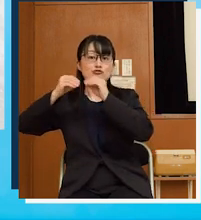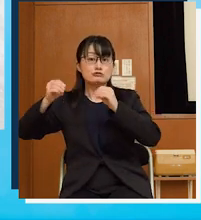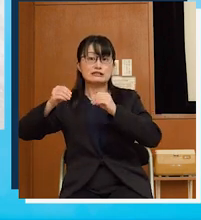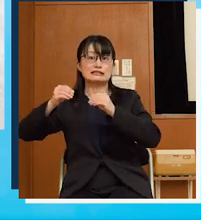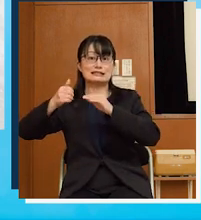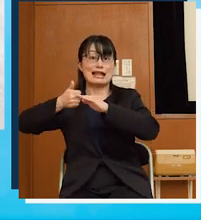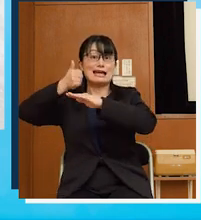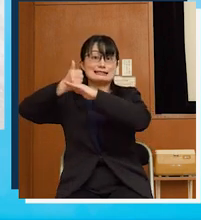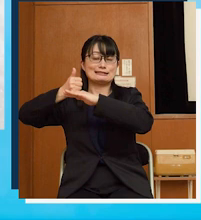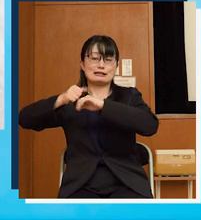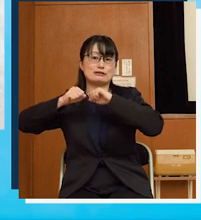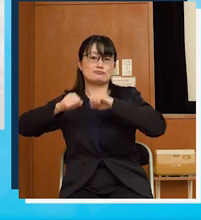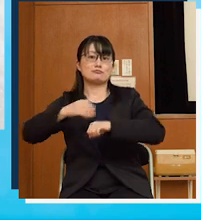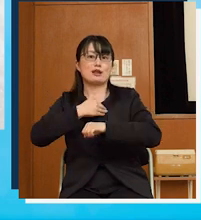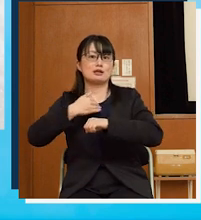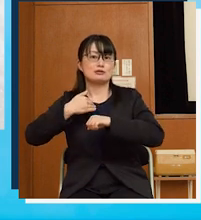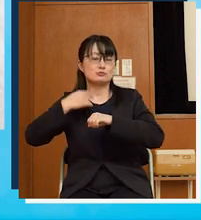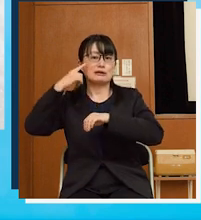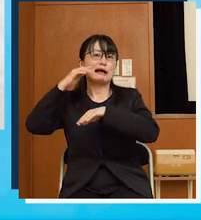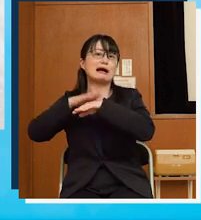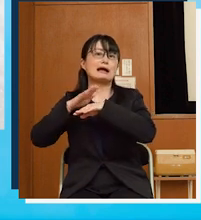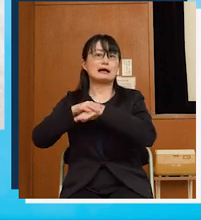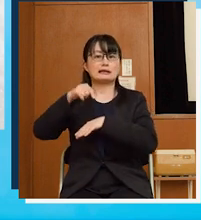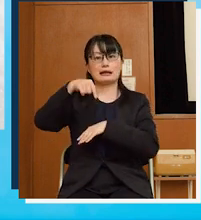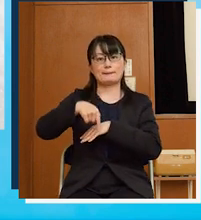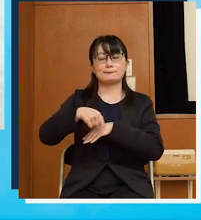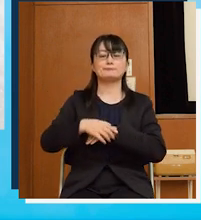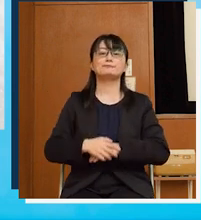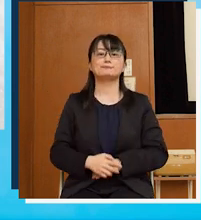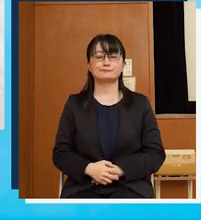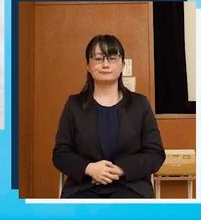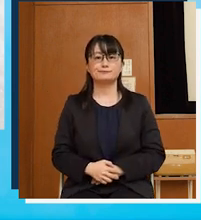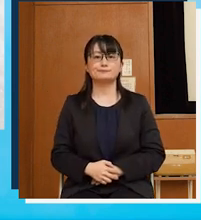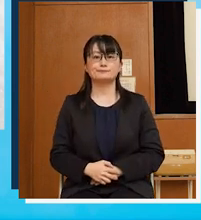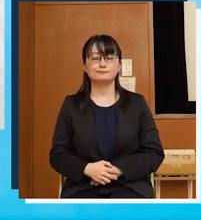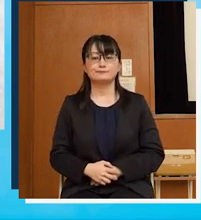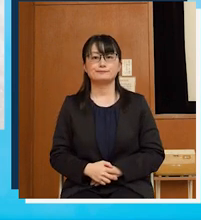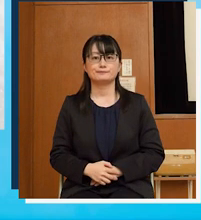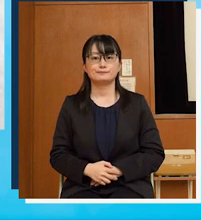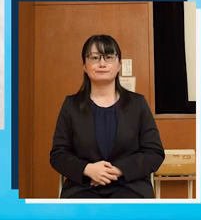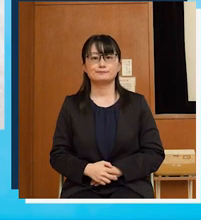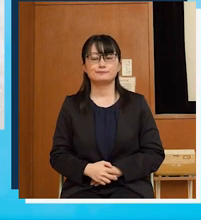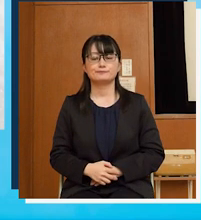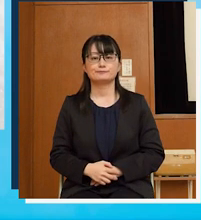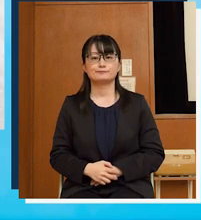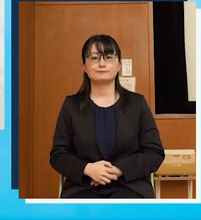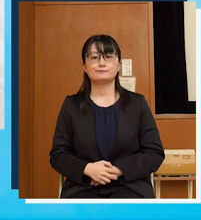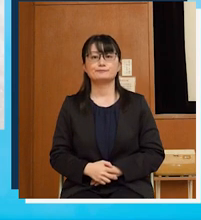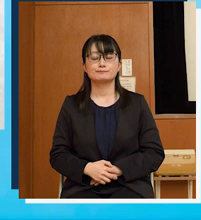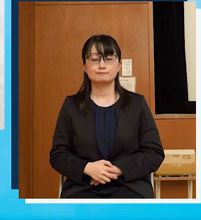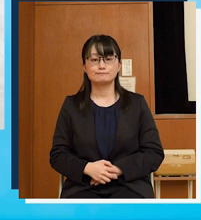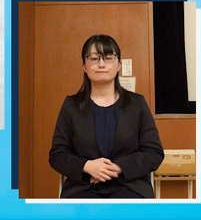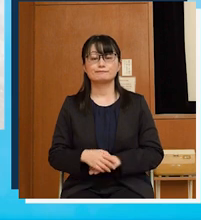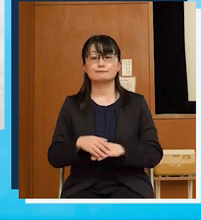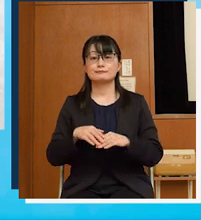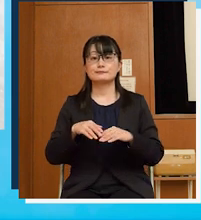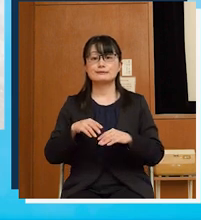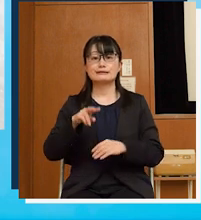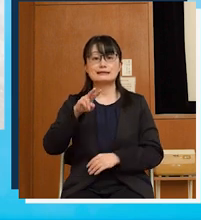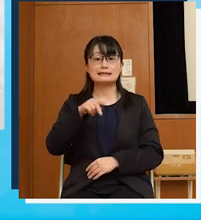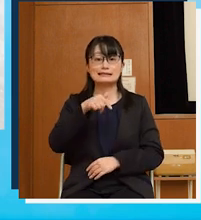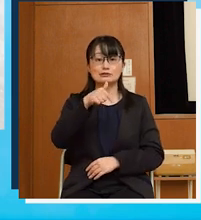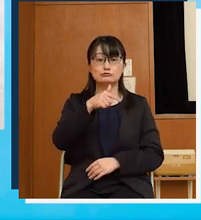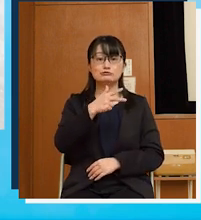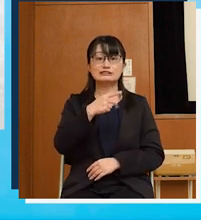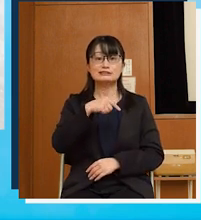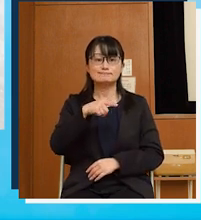ところですけども時間がないのでですねあのこれは飛ばしますまたあのよく見ていてくださいでじゃあ何が理不尽で何